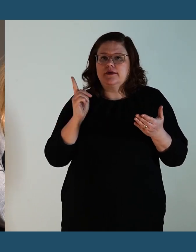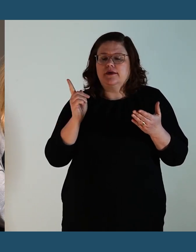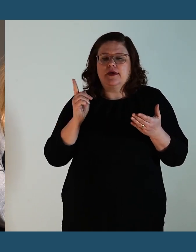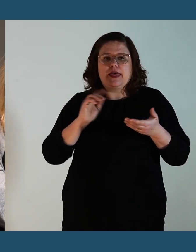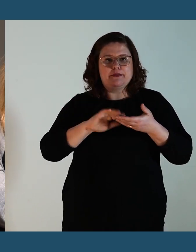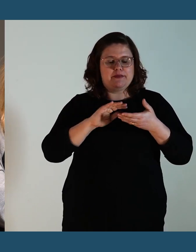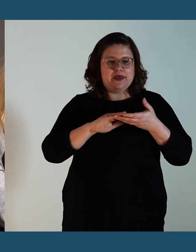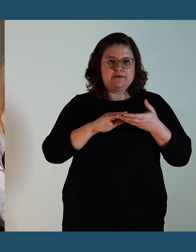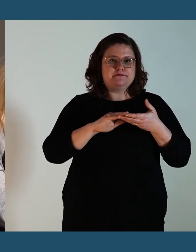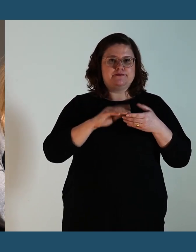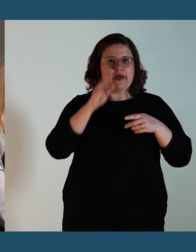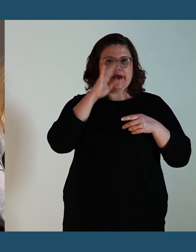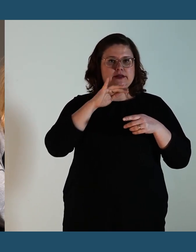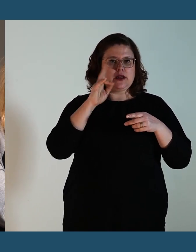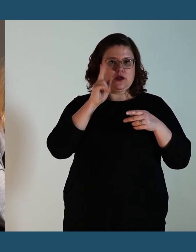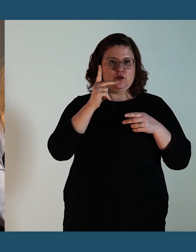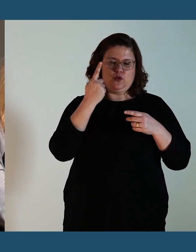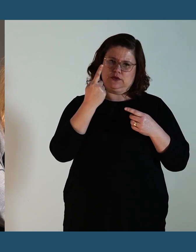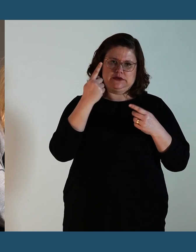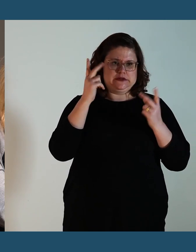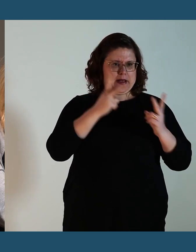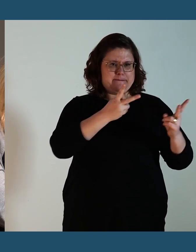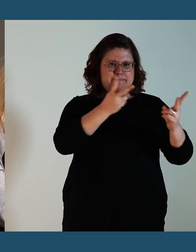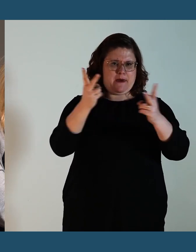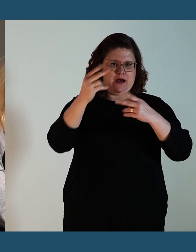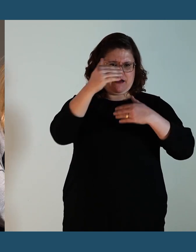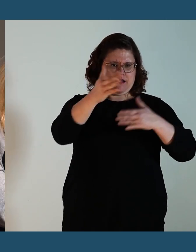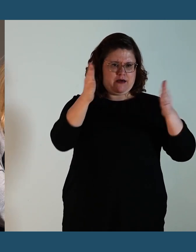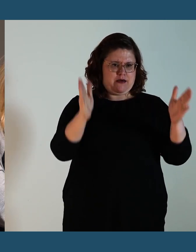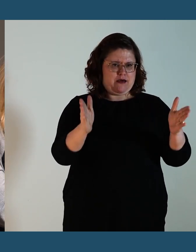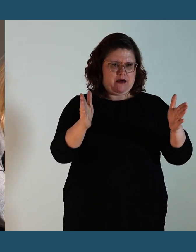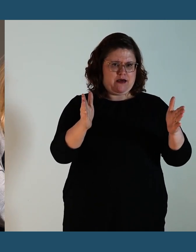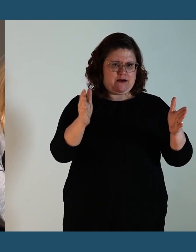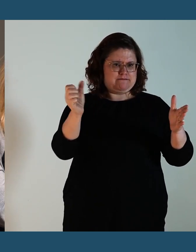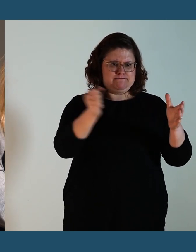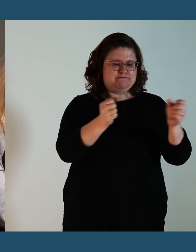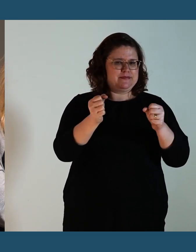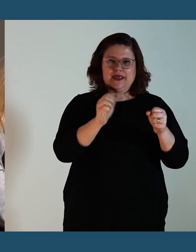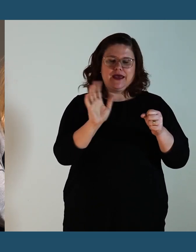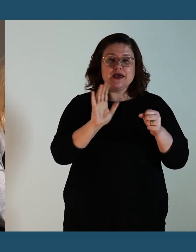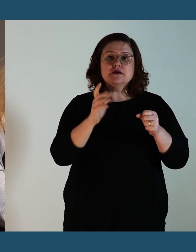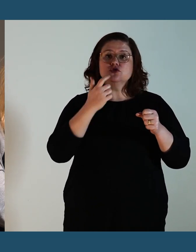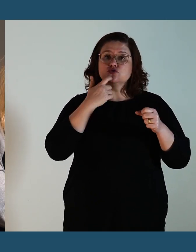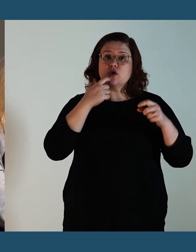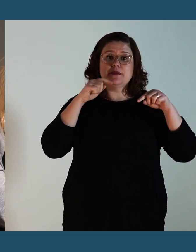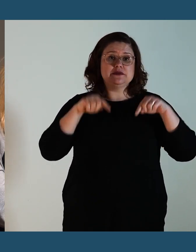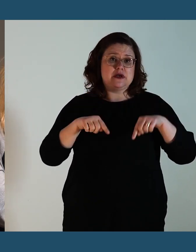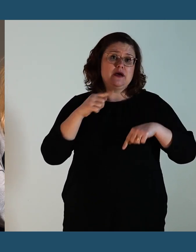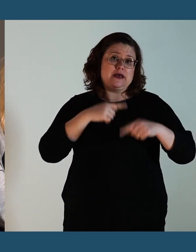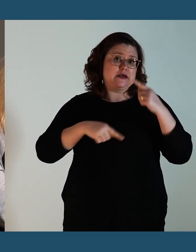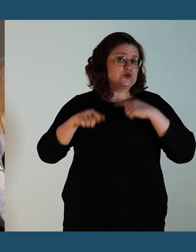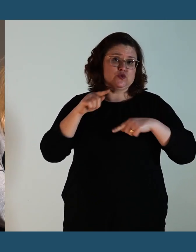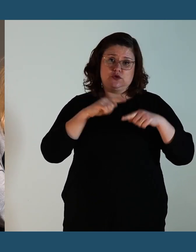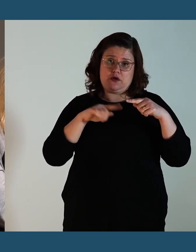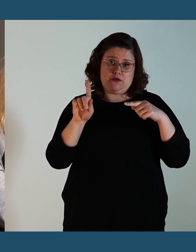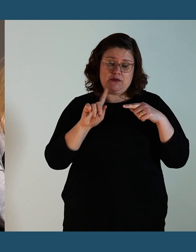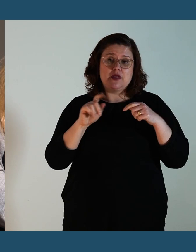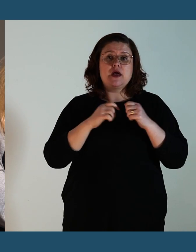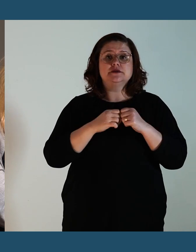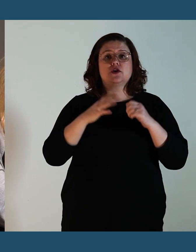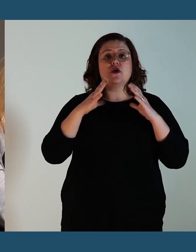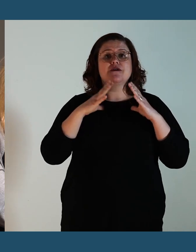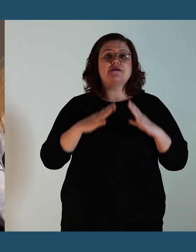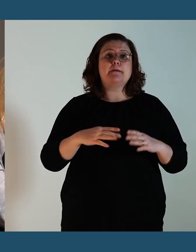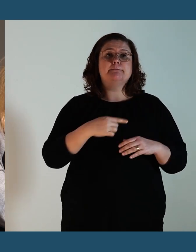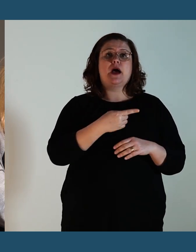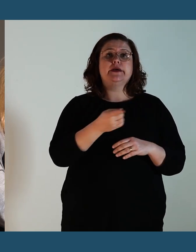niin pistää niin kuin yhteen laatikkoon ja lokeroon. Että tämä suomalainen keskustelu on sitä, että puhutaan